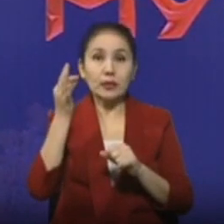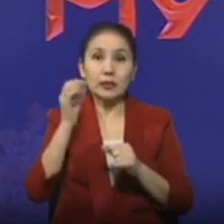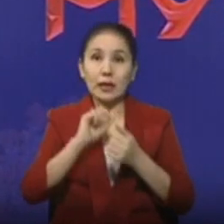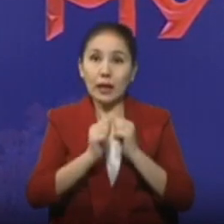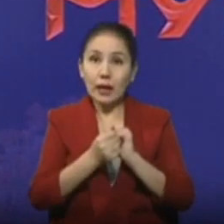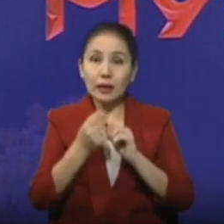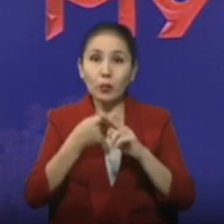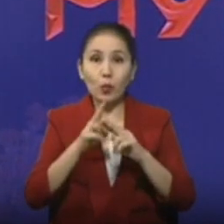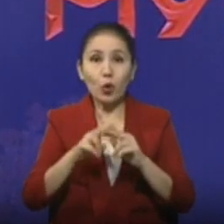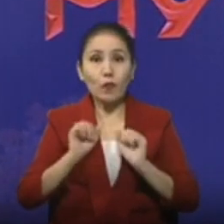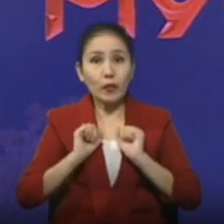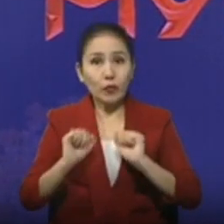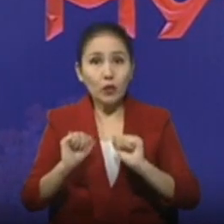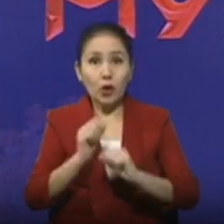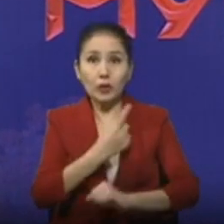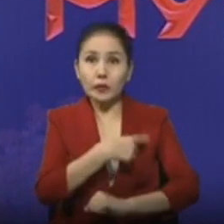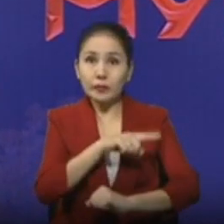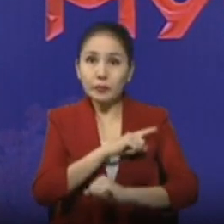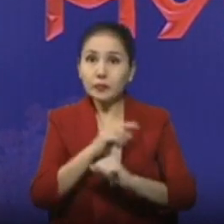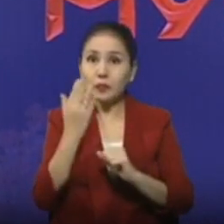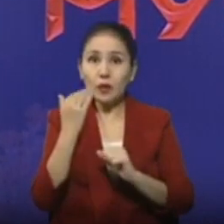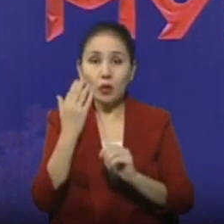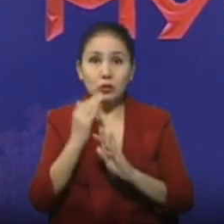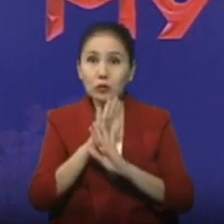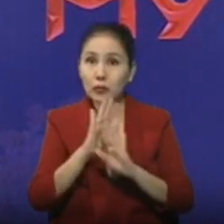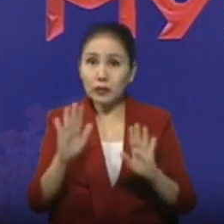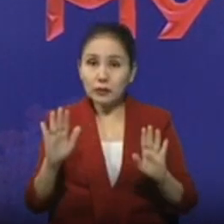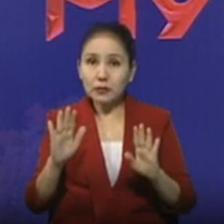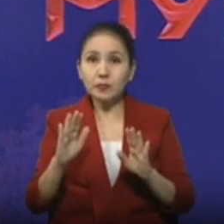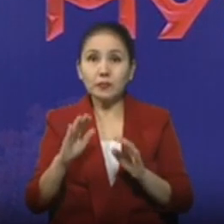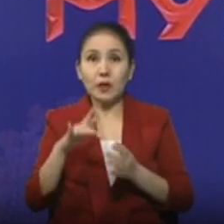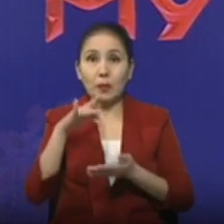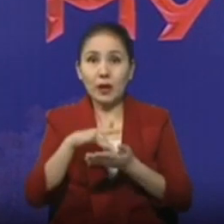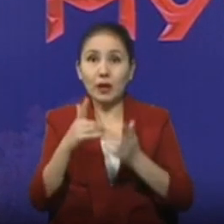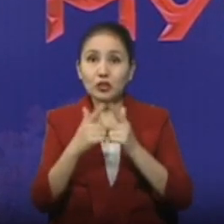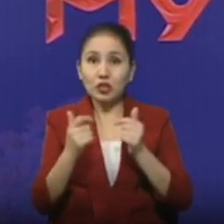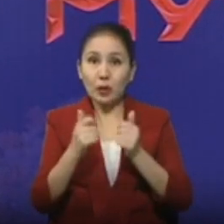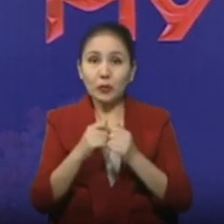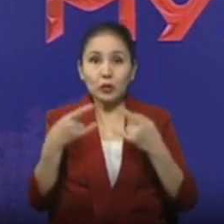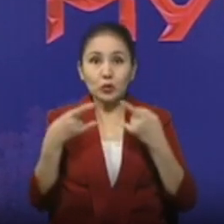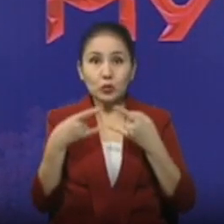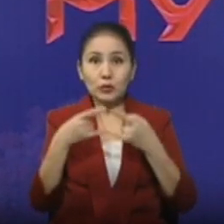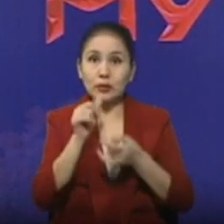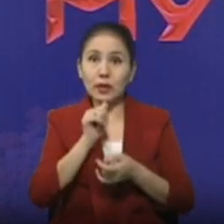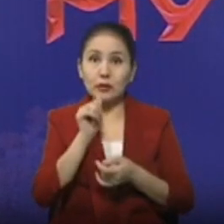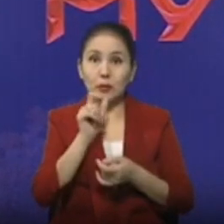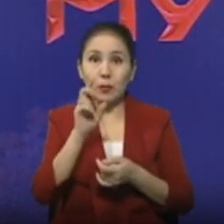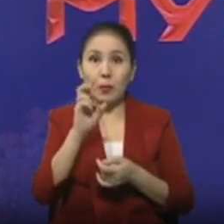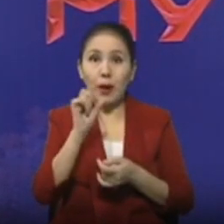zero ushbu fidoyi kasb egalariga oson bo'layotgani yo'q. Markaziy shtabdagi studiyamizga ekspertimiz